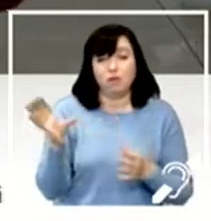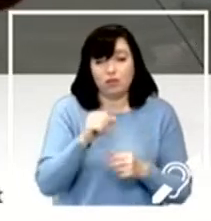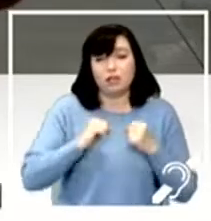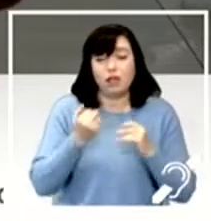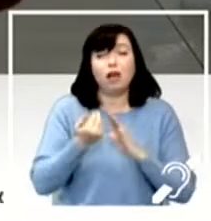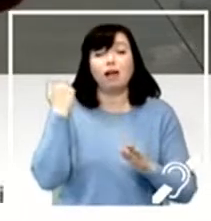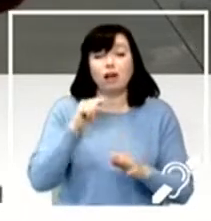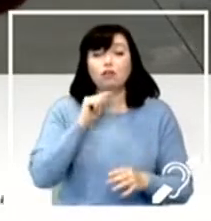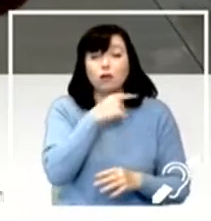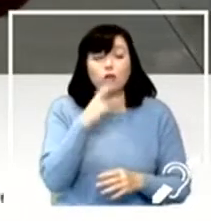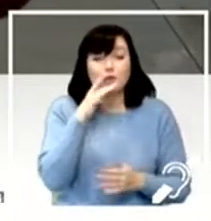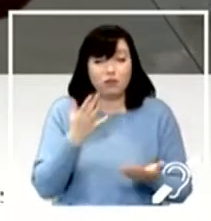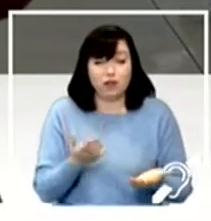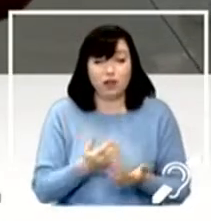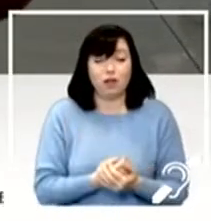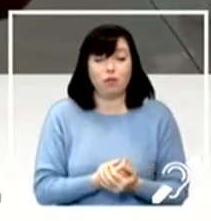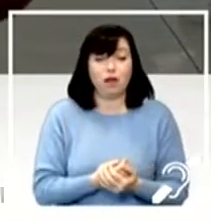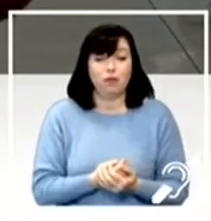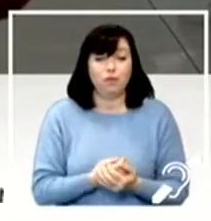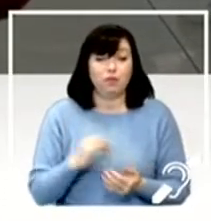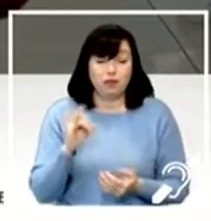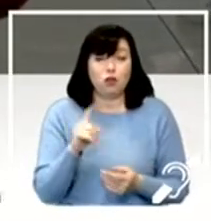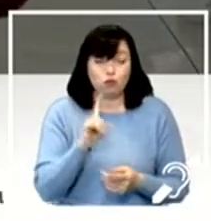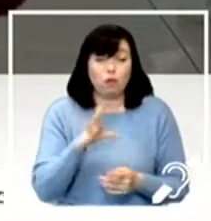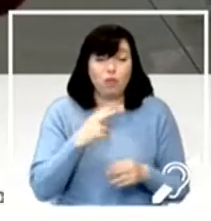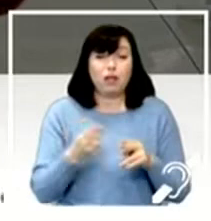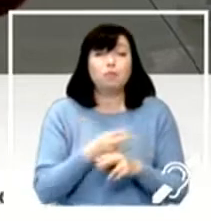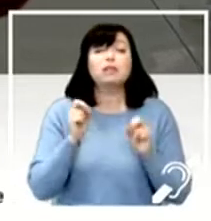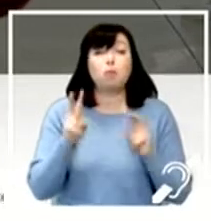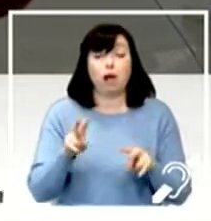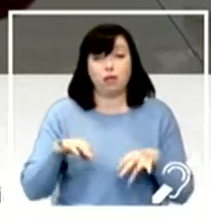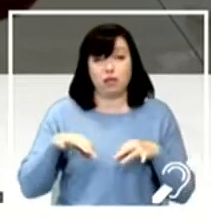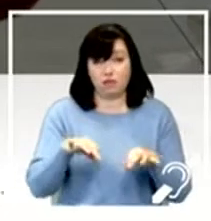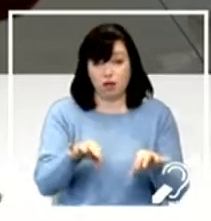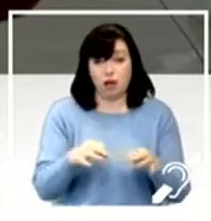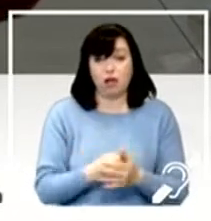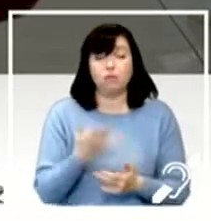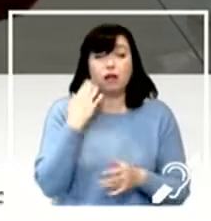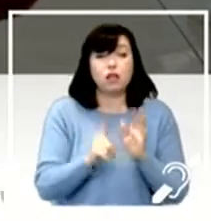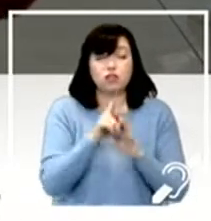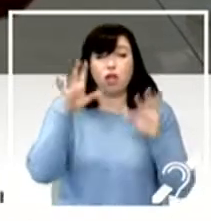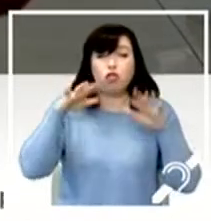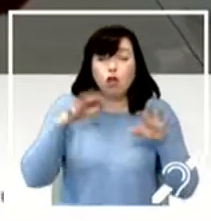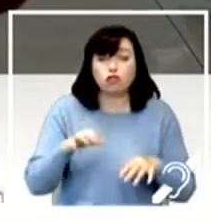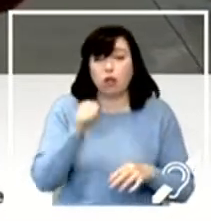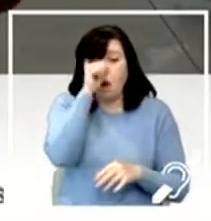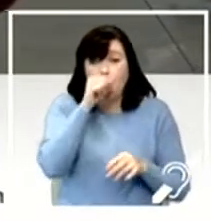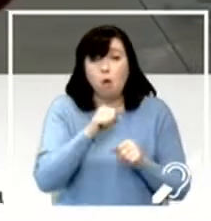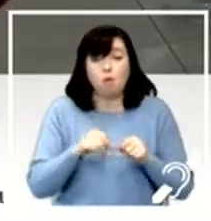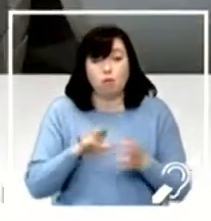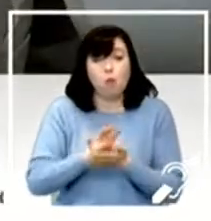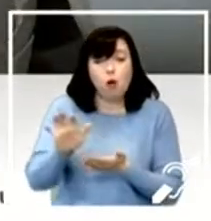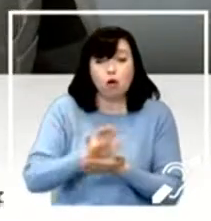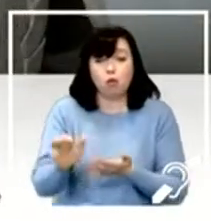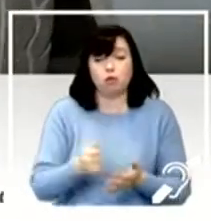economisim timp și la sigur, pentru siguranță în trafic, că când se încep ploile, înghețurile, deci este